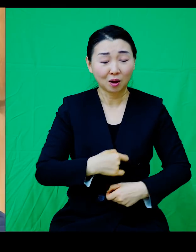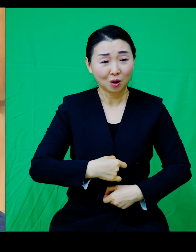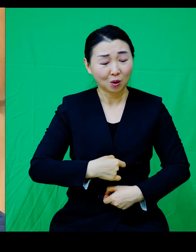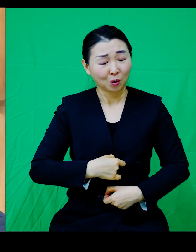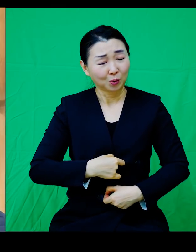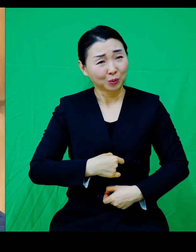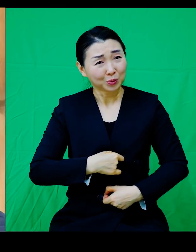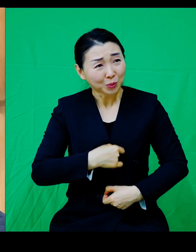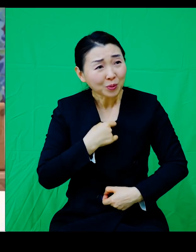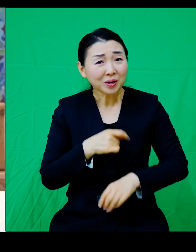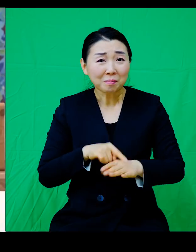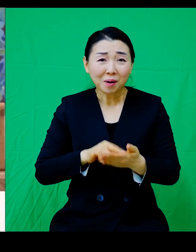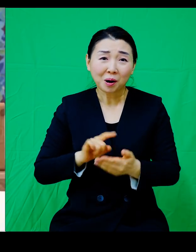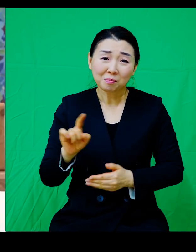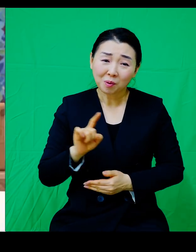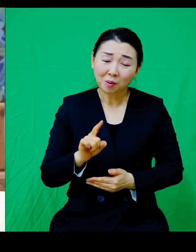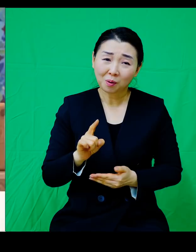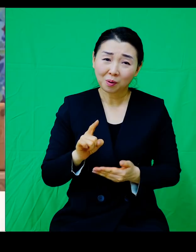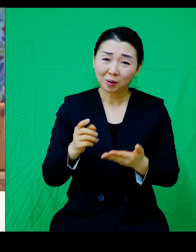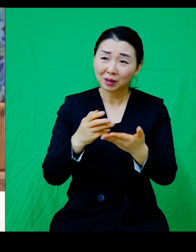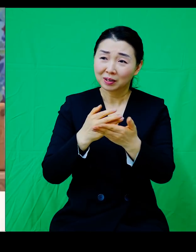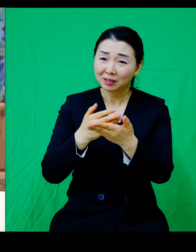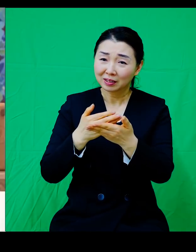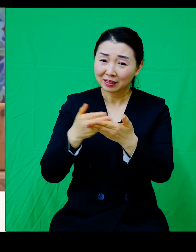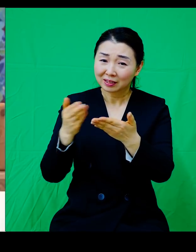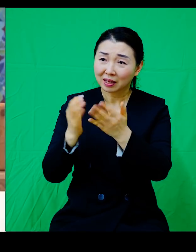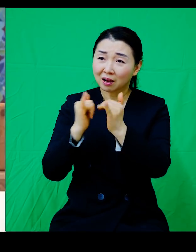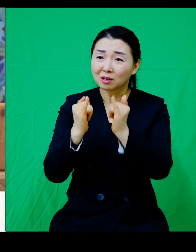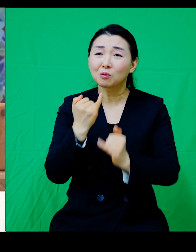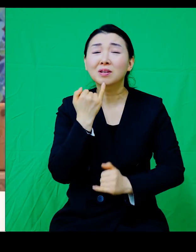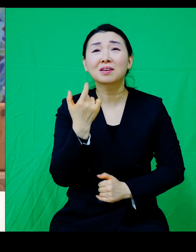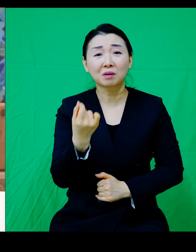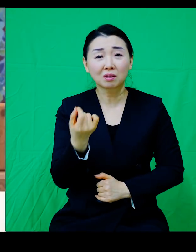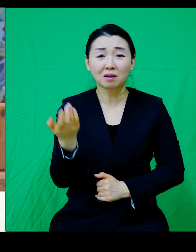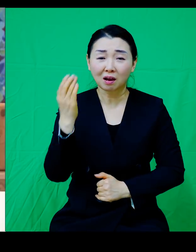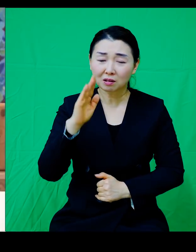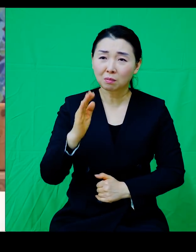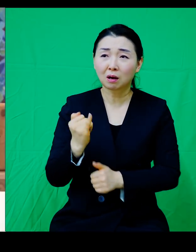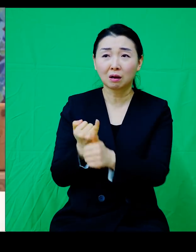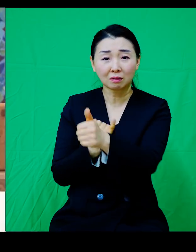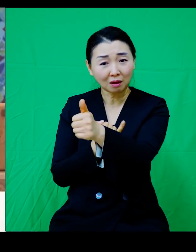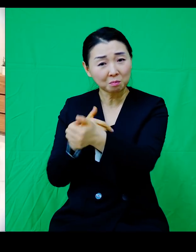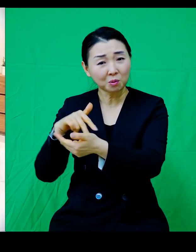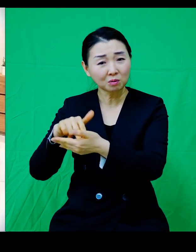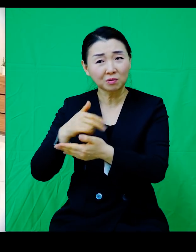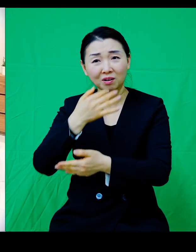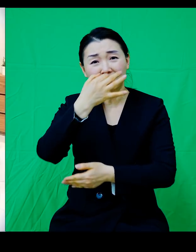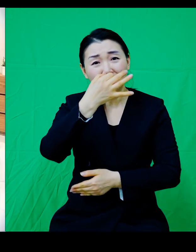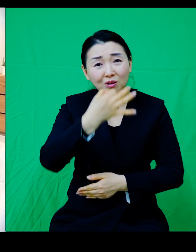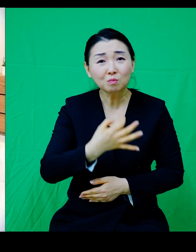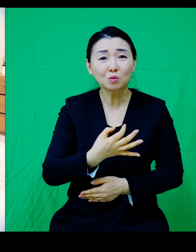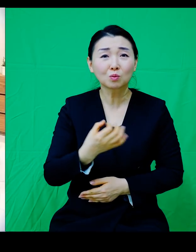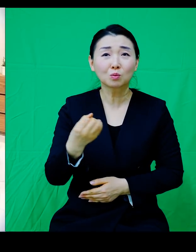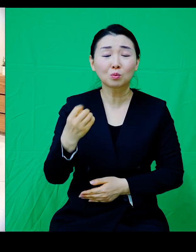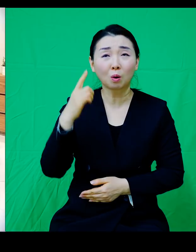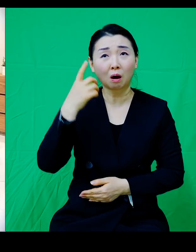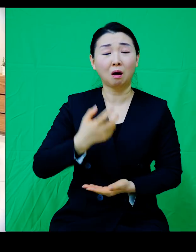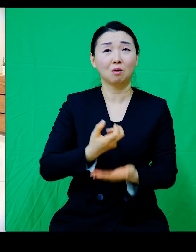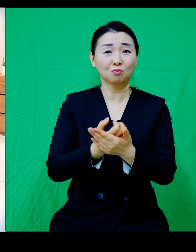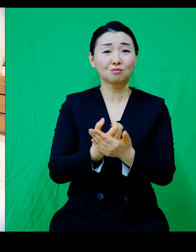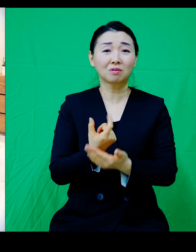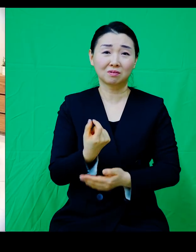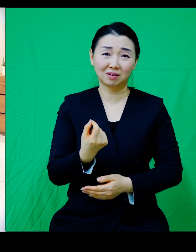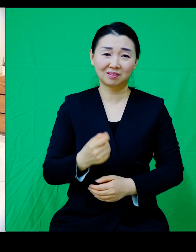했으니까 솔직히 작가님은 조금 괜찮았을 것 같은데 저는 남편분이 많이 힘드시고 좀